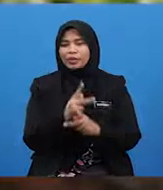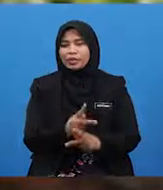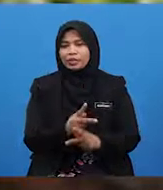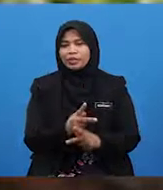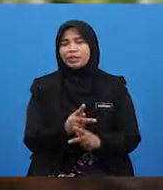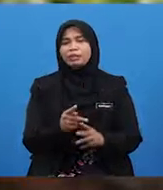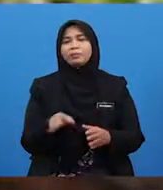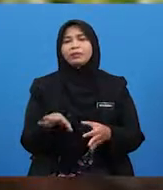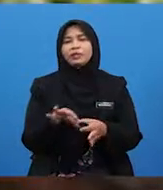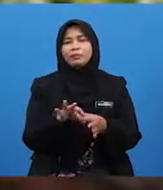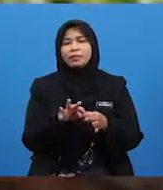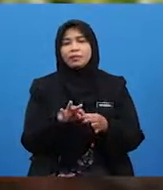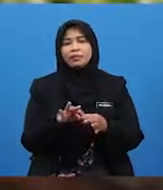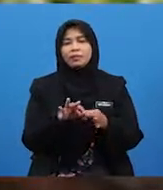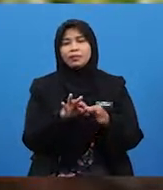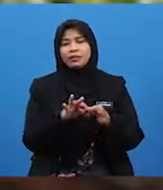perpaduan,